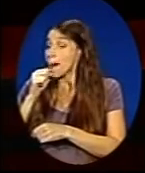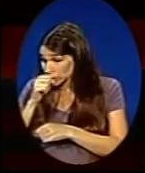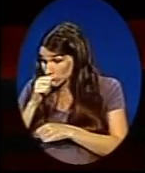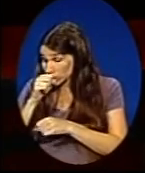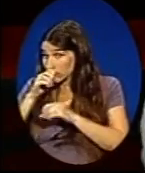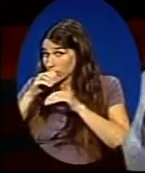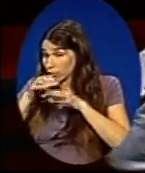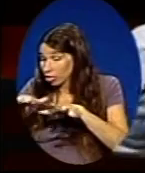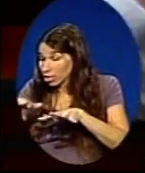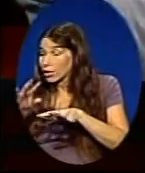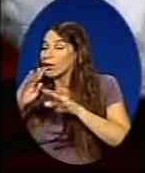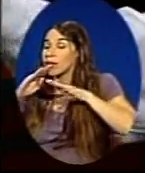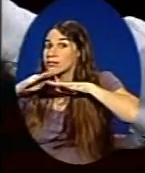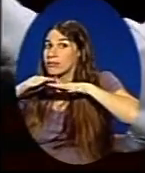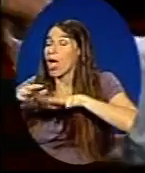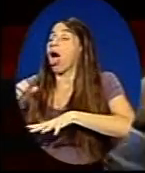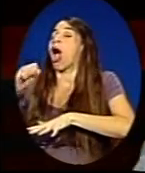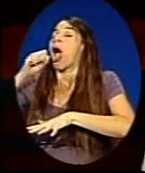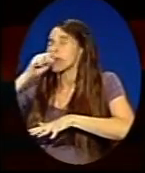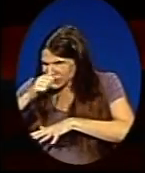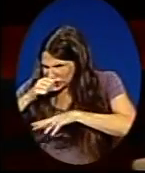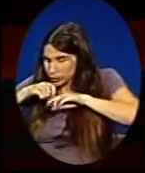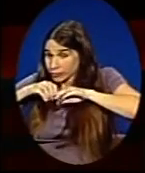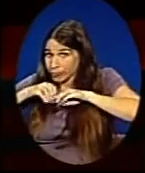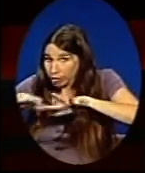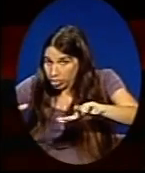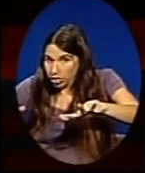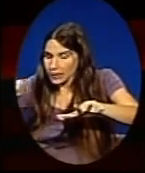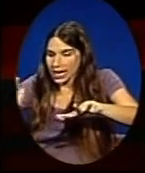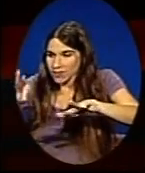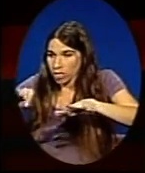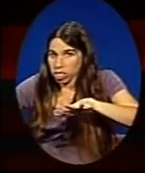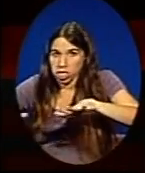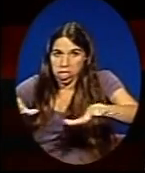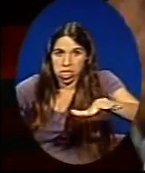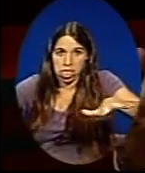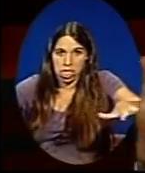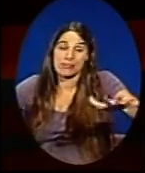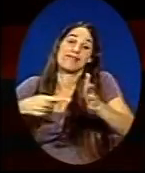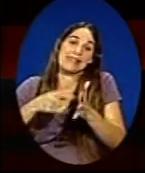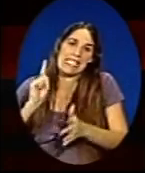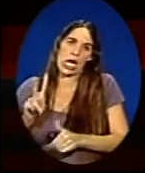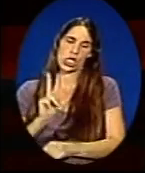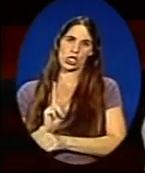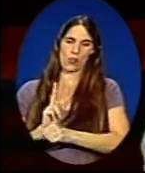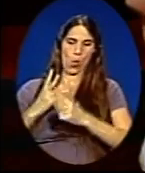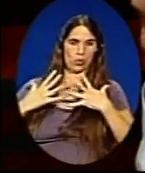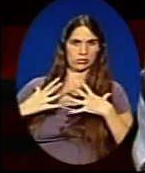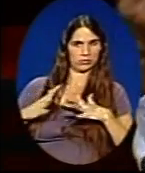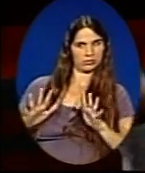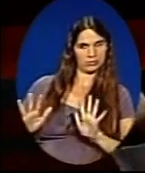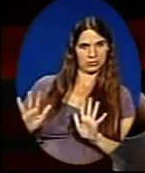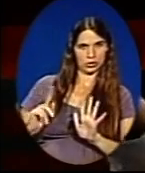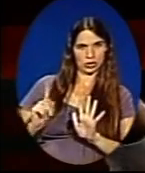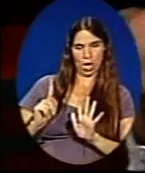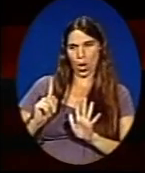העברה טיפתית, אנחנו מפיצים לכל עבר את הנגיפים הללו, ולכן צריך לשמור על זה